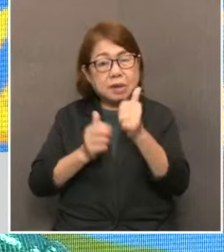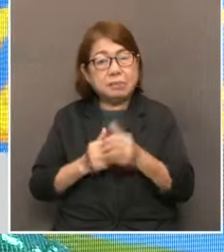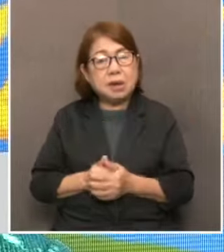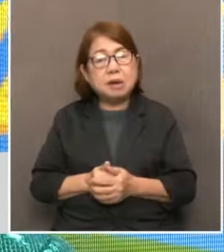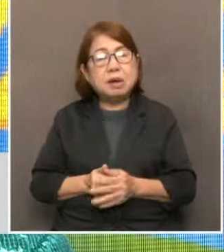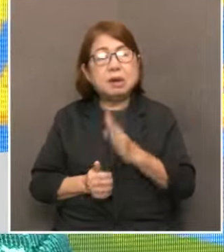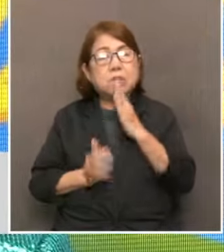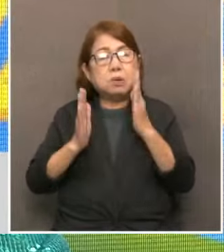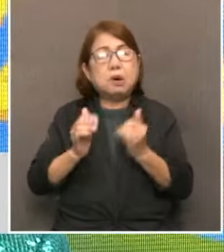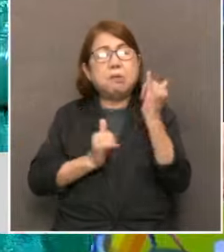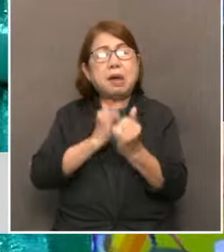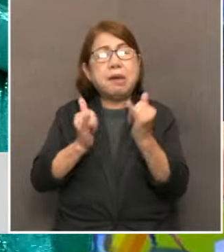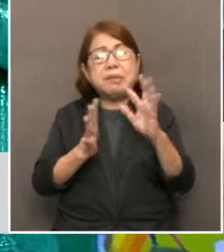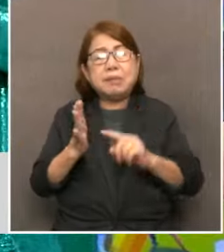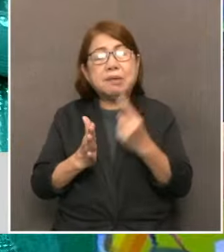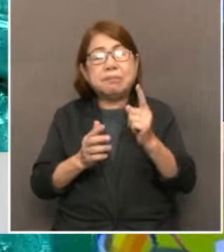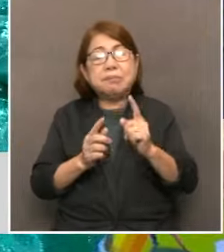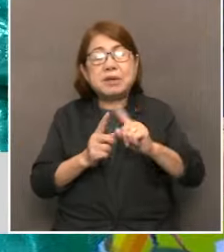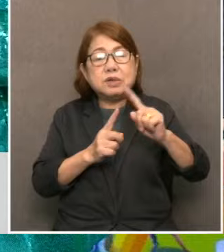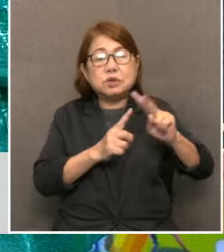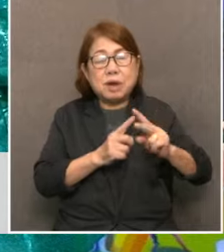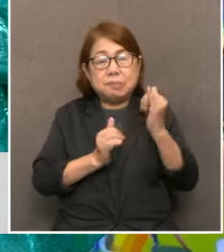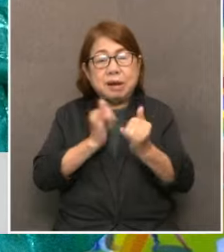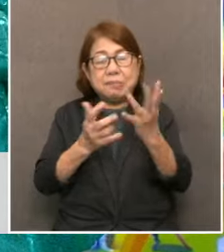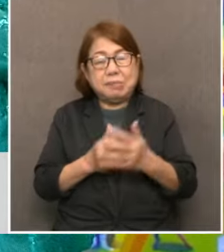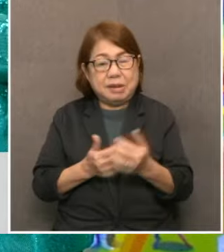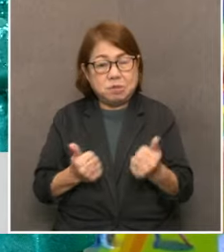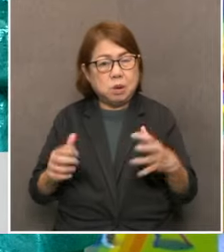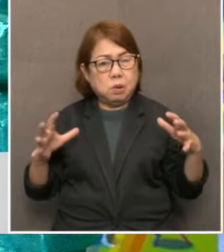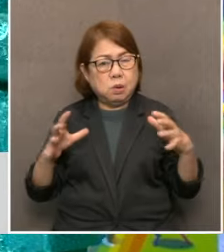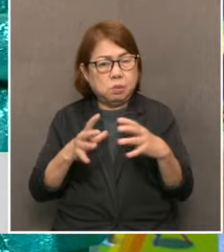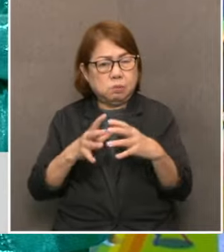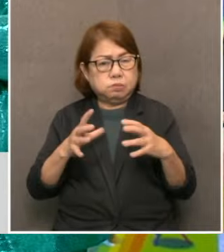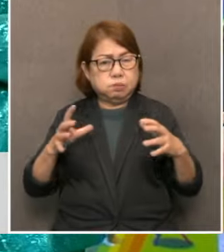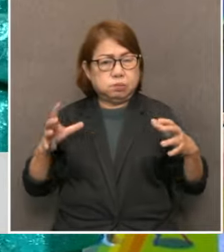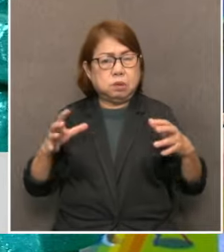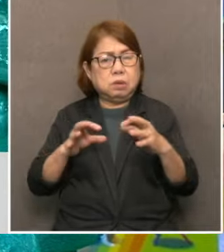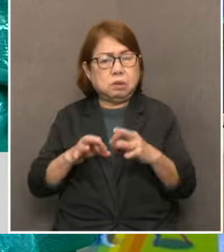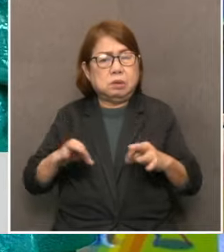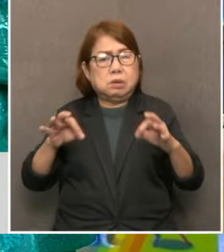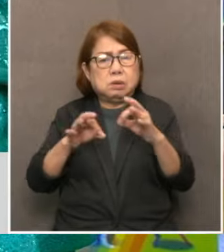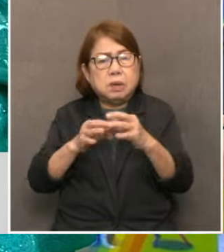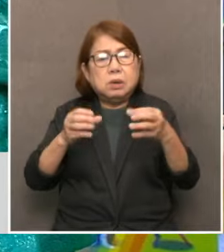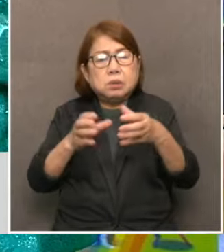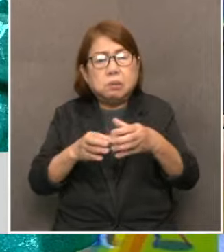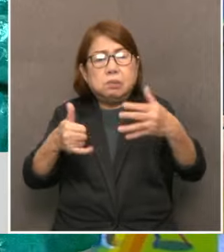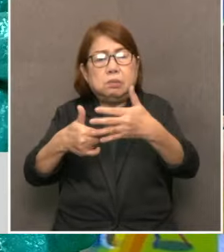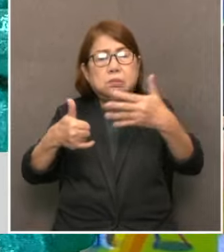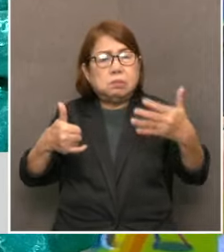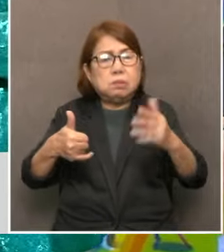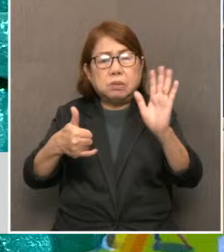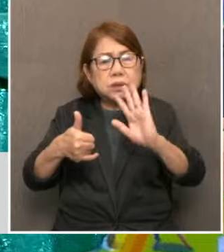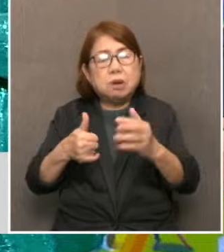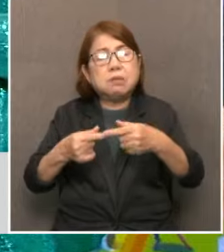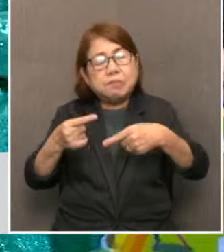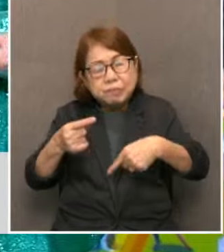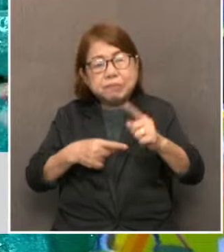กิจกรรมกับในกลุ่มตั้งแต่ตอนแรกอค่ะให้เห็นความสำคัญว่าการที่เรามารวมพลังกันน่ะไม่จำเป็นว่าคุณจะต้องเป็นกลุ่มคนที่มีความหลากหลายทางเพ